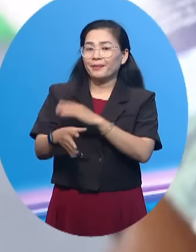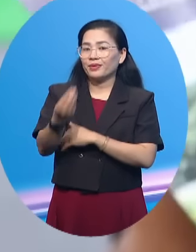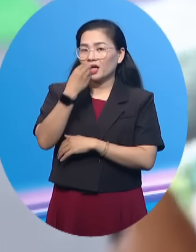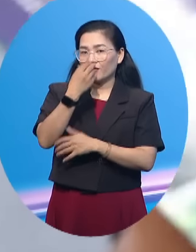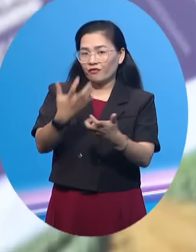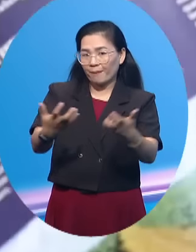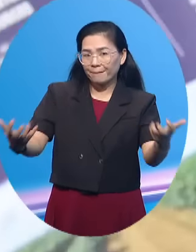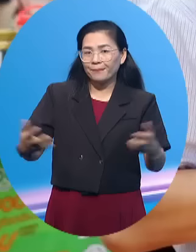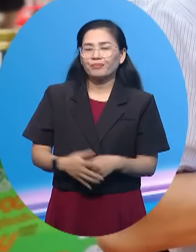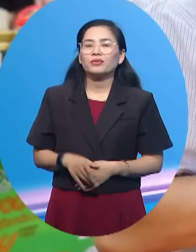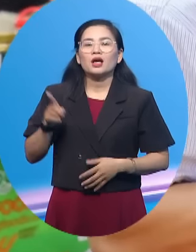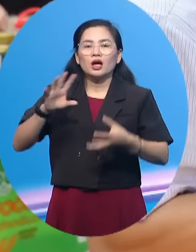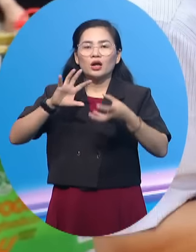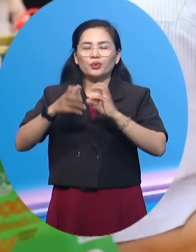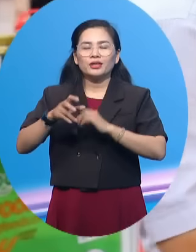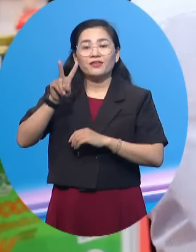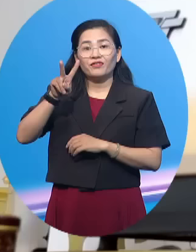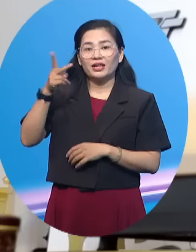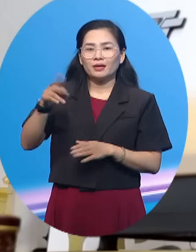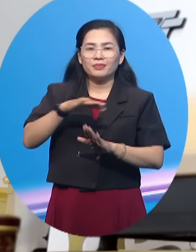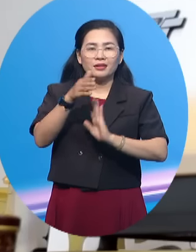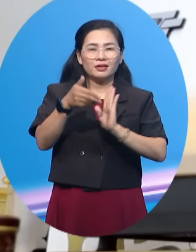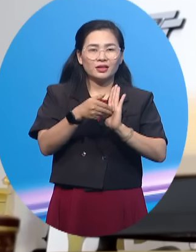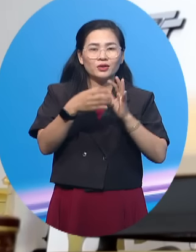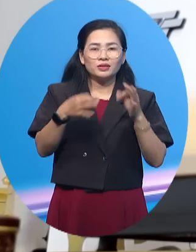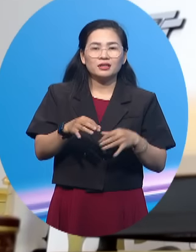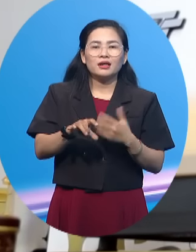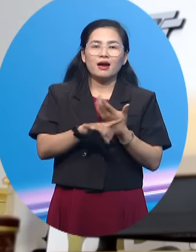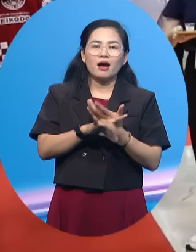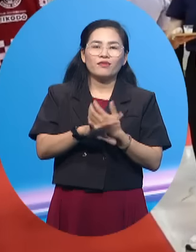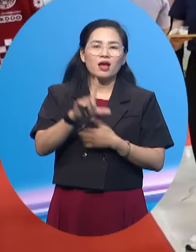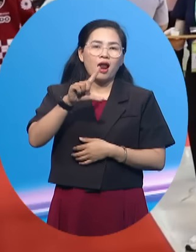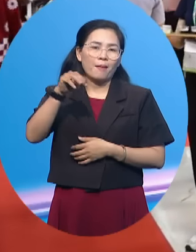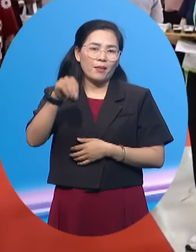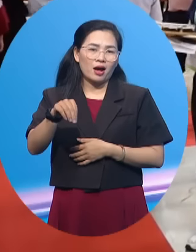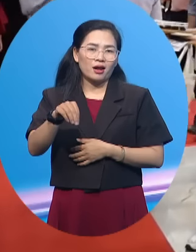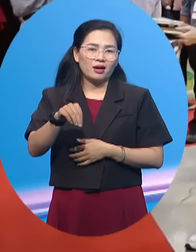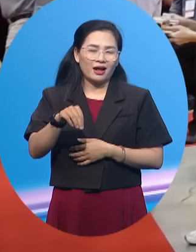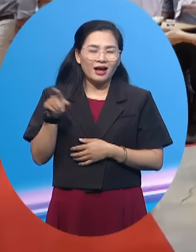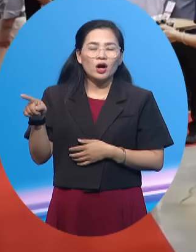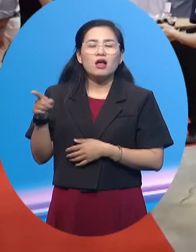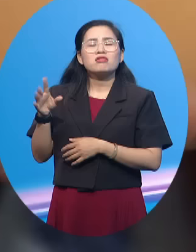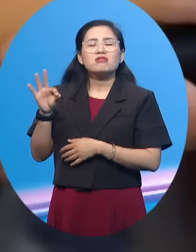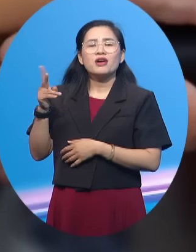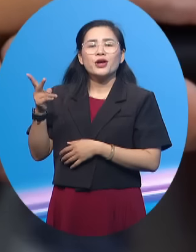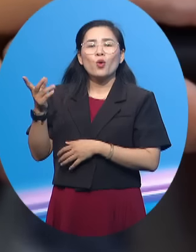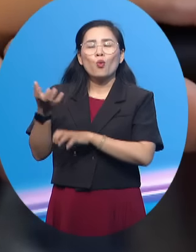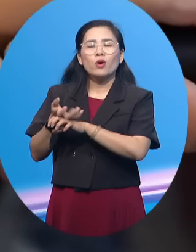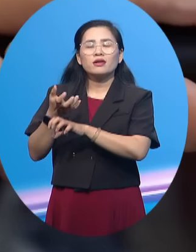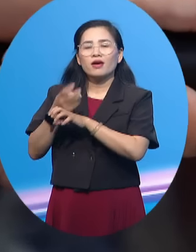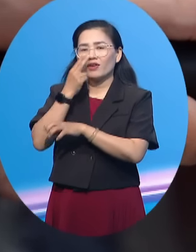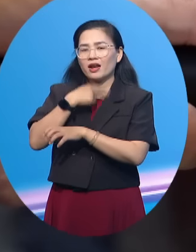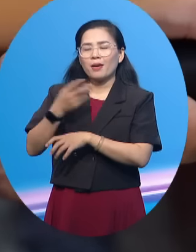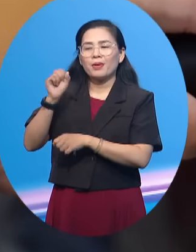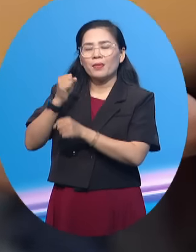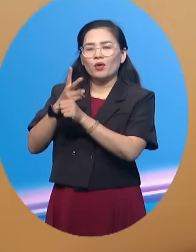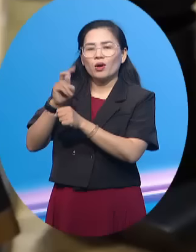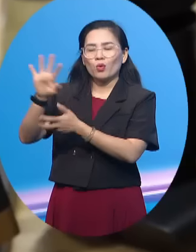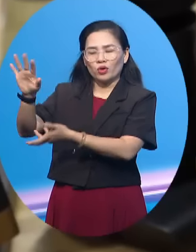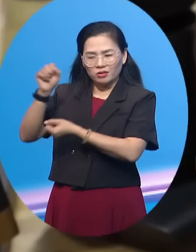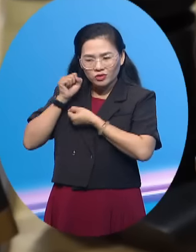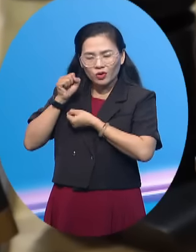lãm, công ty trách nhiệm hữu hạn Vĩnh Hiệp giới thiệu thương hiệu La Mân Cà Phê, sản phẩm đã đạt danh hiệu Thương hiệu Quốc gia Việt Nam 2024. Với sứ